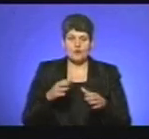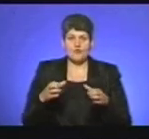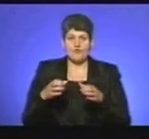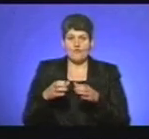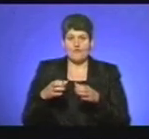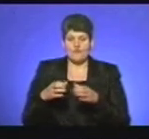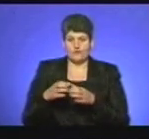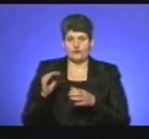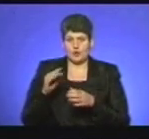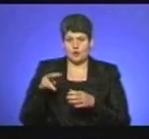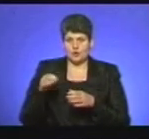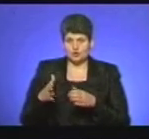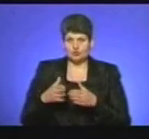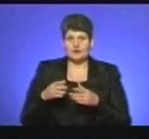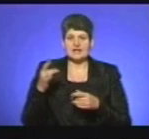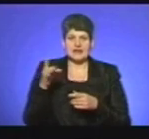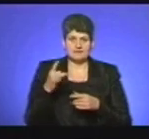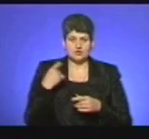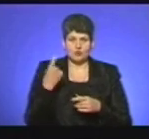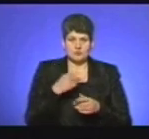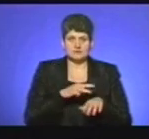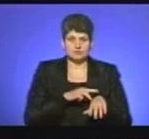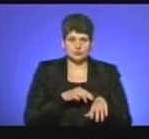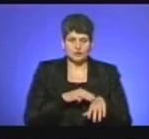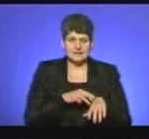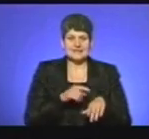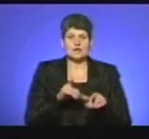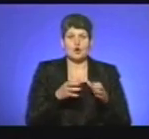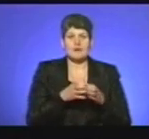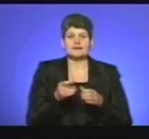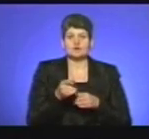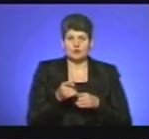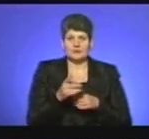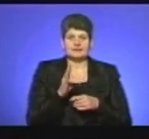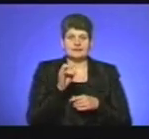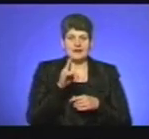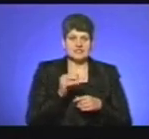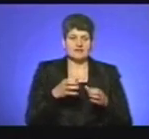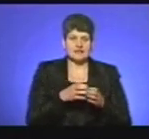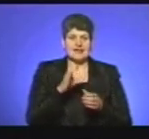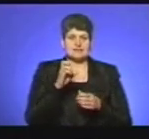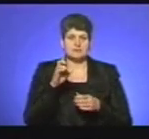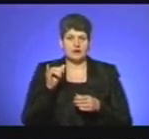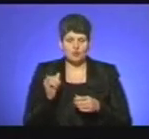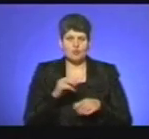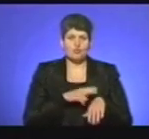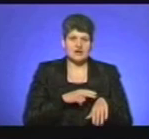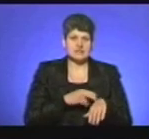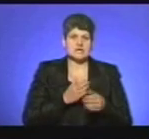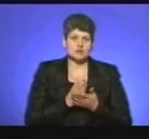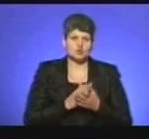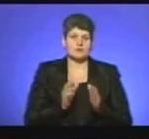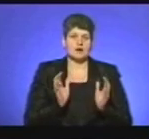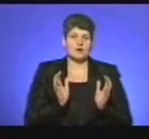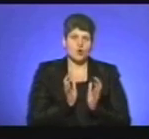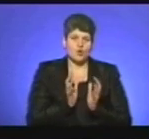працівники поліції Рівненської області і команди з Тернополя від Нацгвардії, СБУ, поліції, служби охорони та